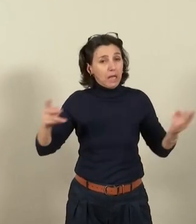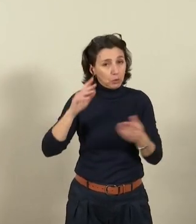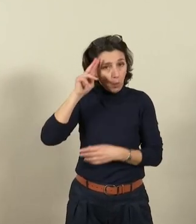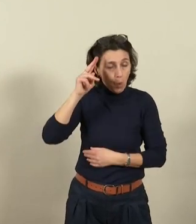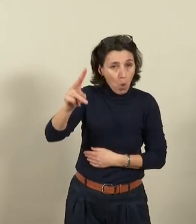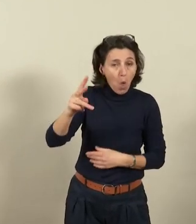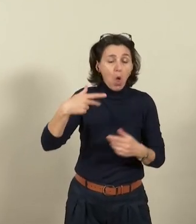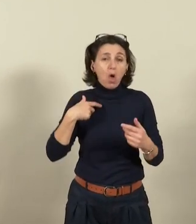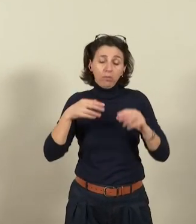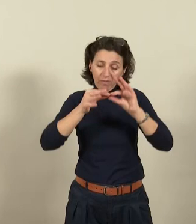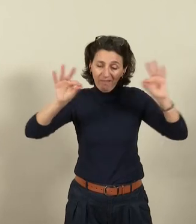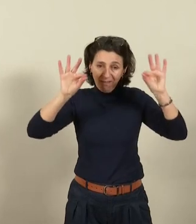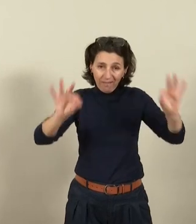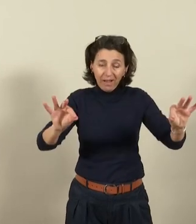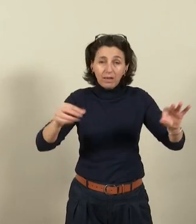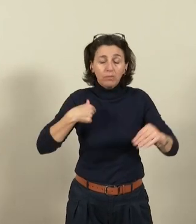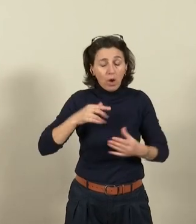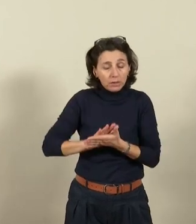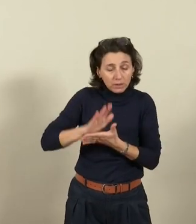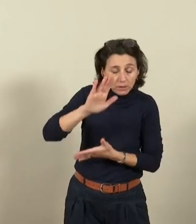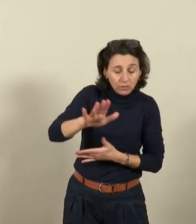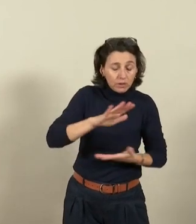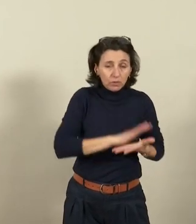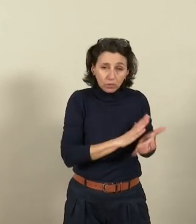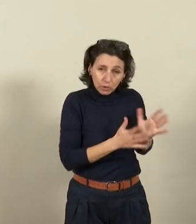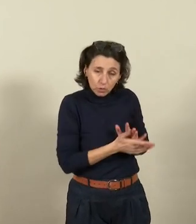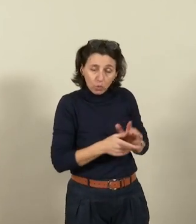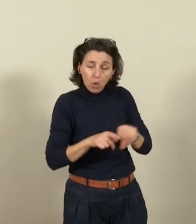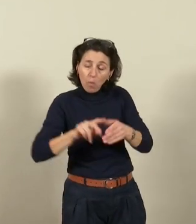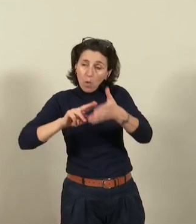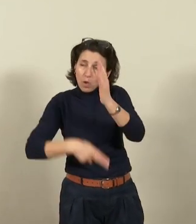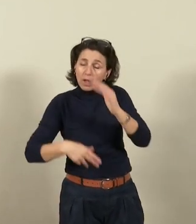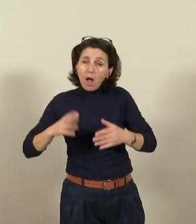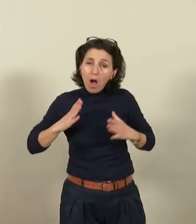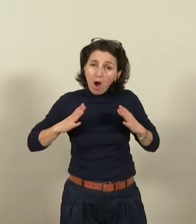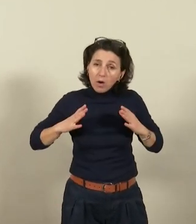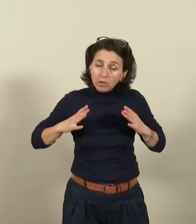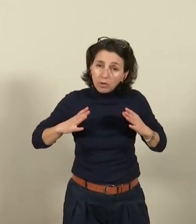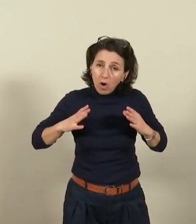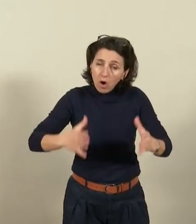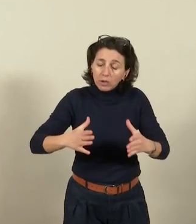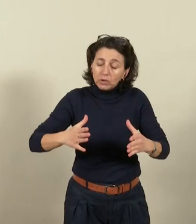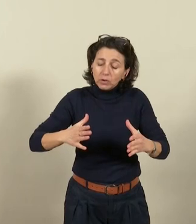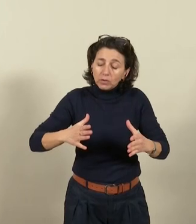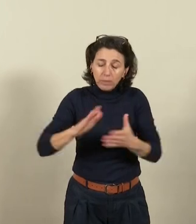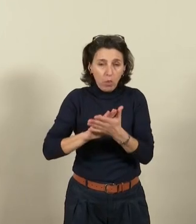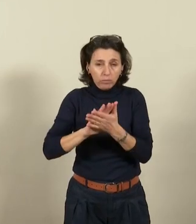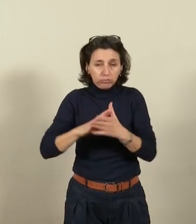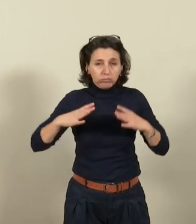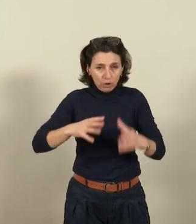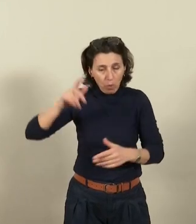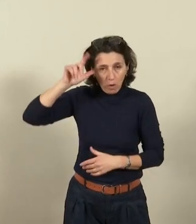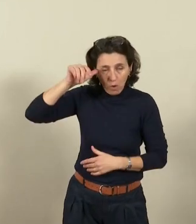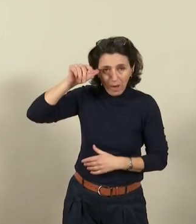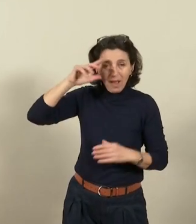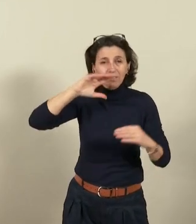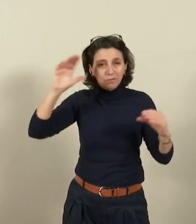je ser certifie que l'association souscrit au contrat d'engagement républicain annexé au décr au pardon annexé au